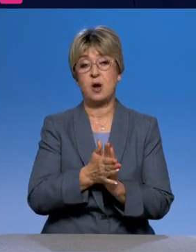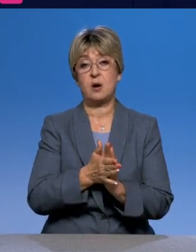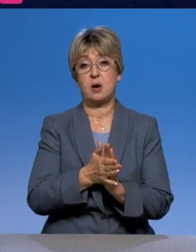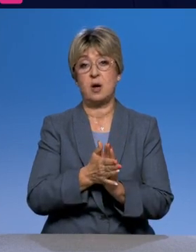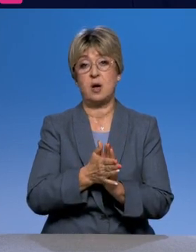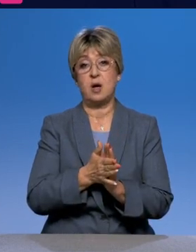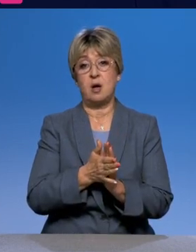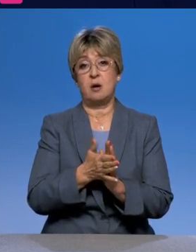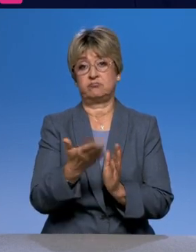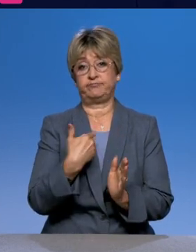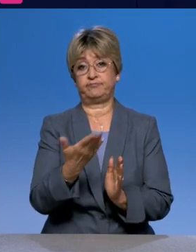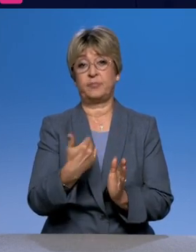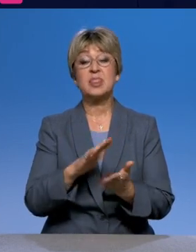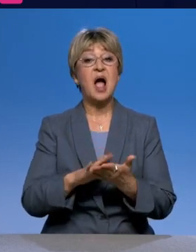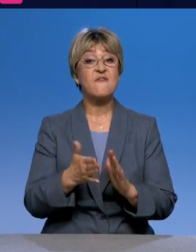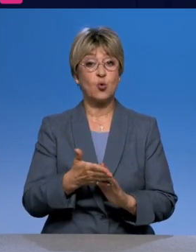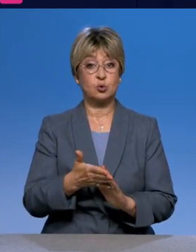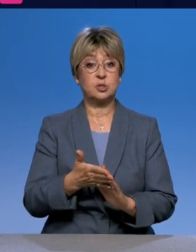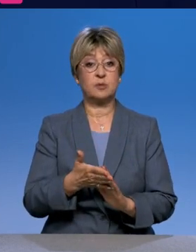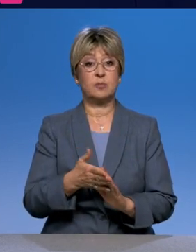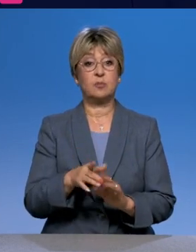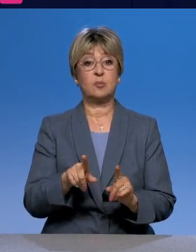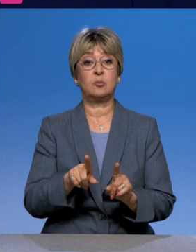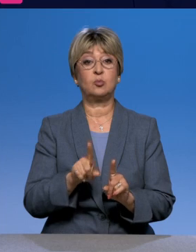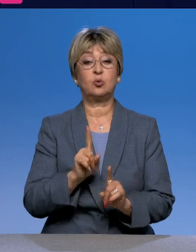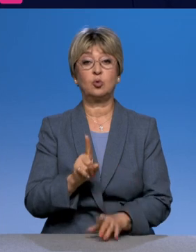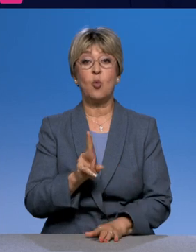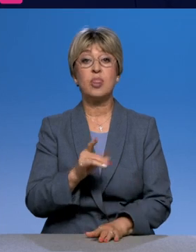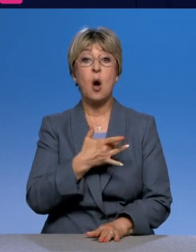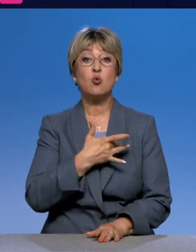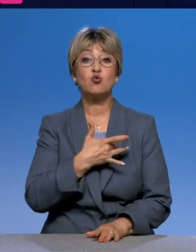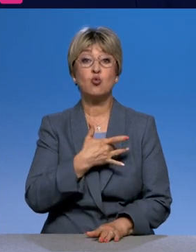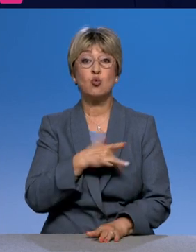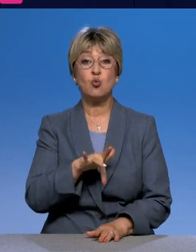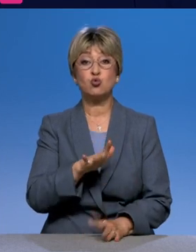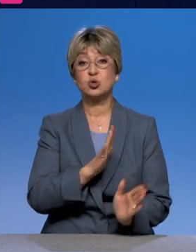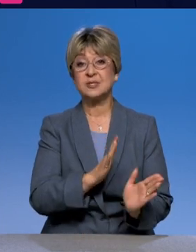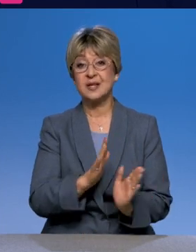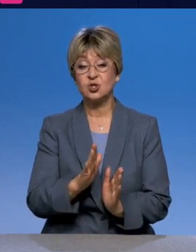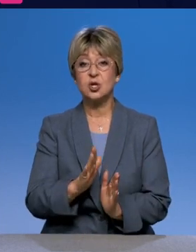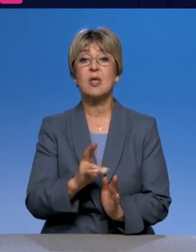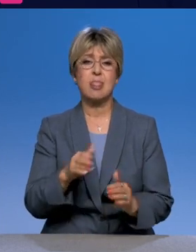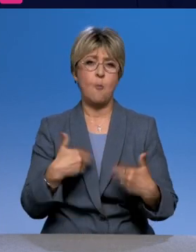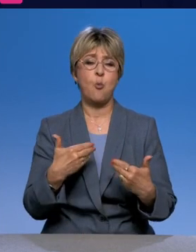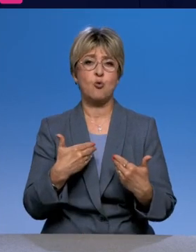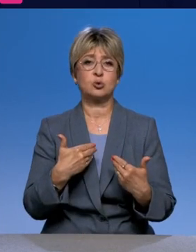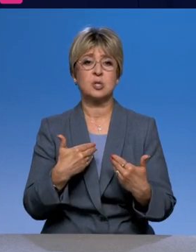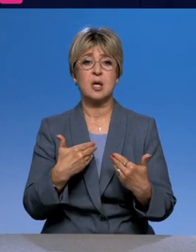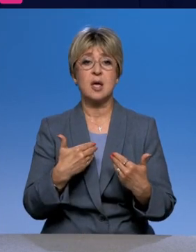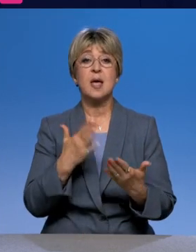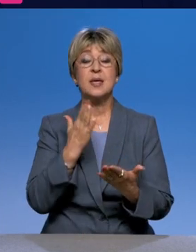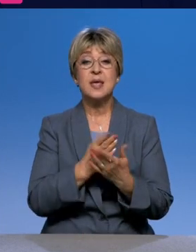коллега, но такие ужесточения, они всегда идут на пользу. В любом случае они идут на пользу. То есть меньше... Есть